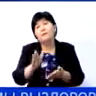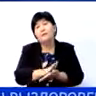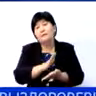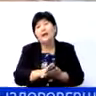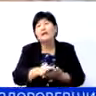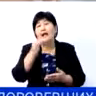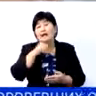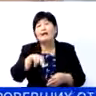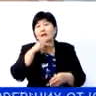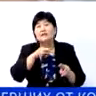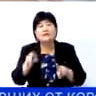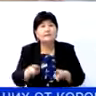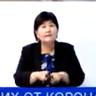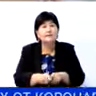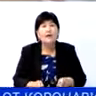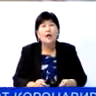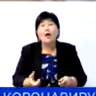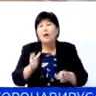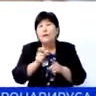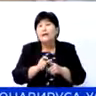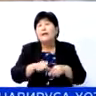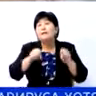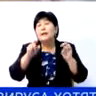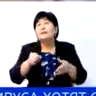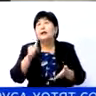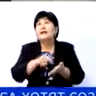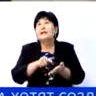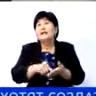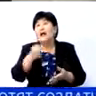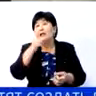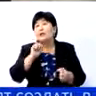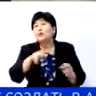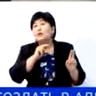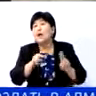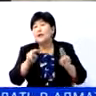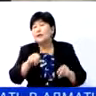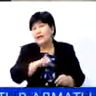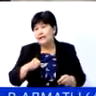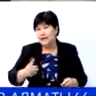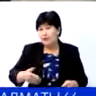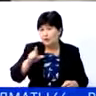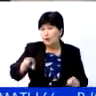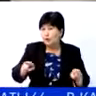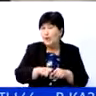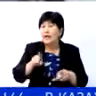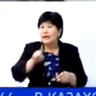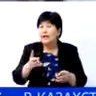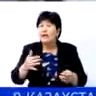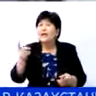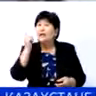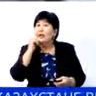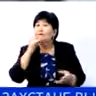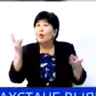лекарств. По словам специалистов, цены на лекарства могут контролировать и сами жители. Для этого на мобильный